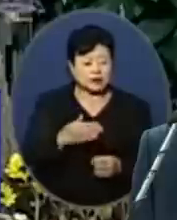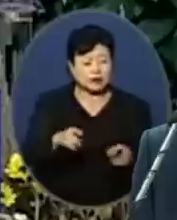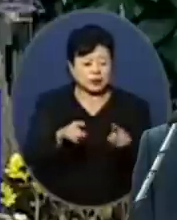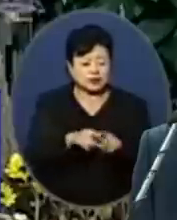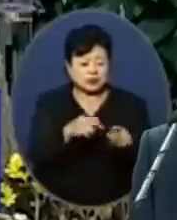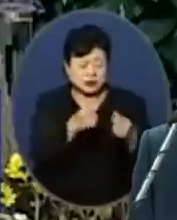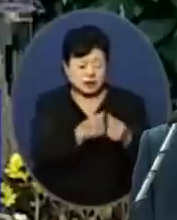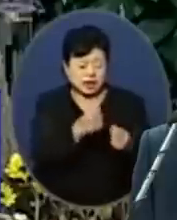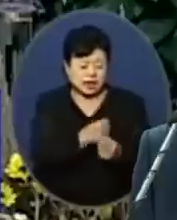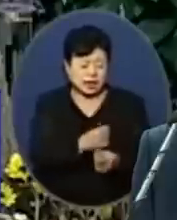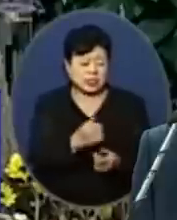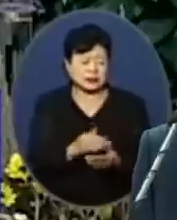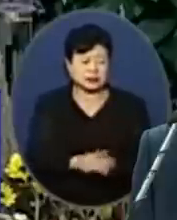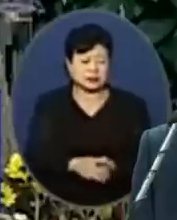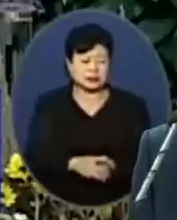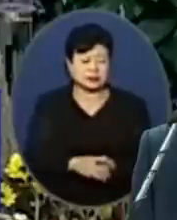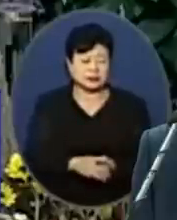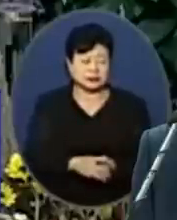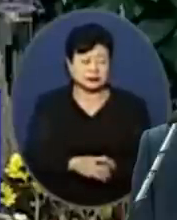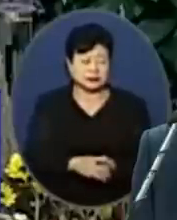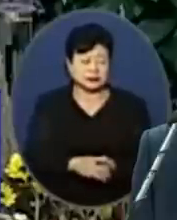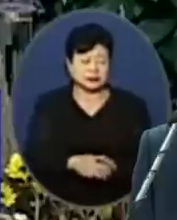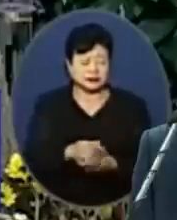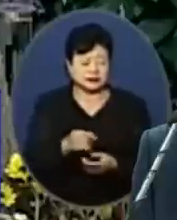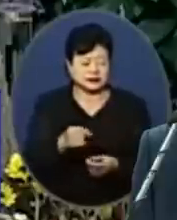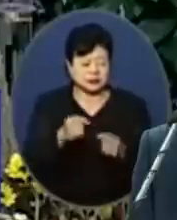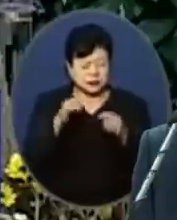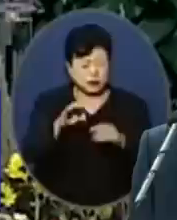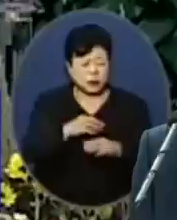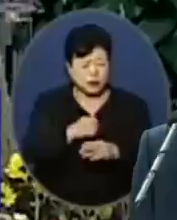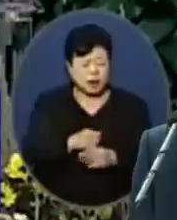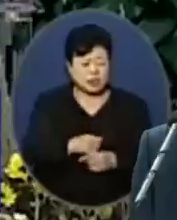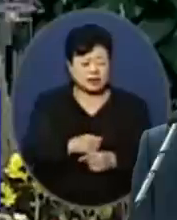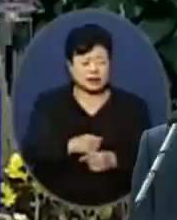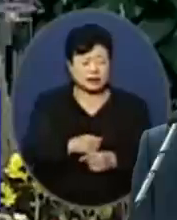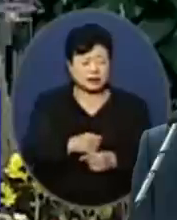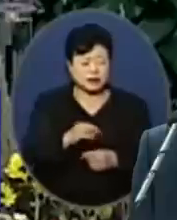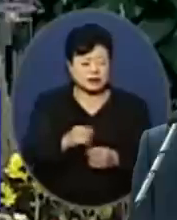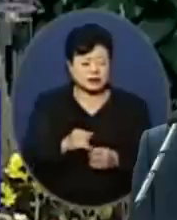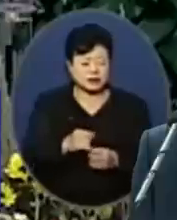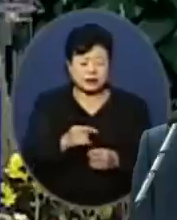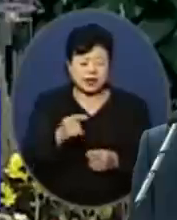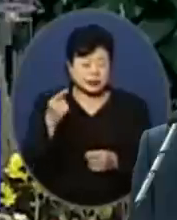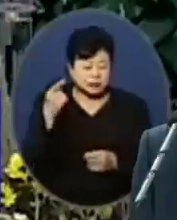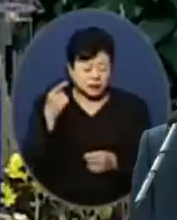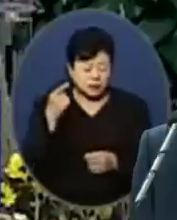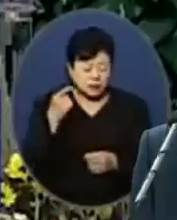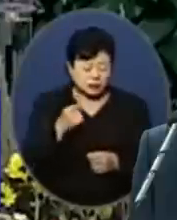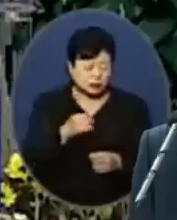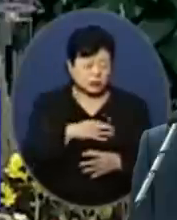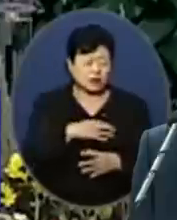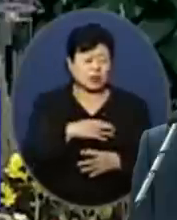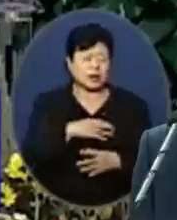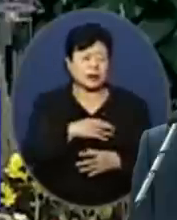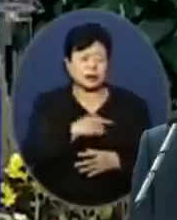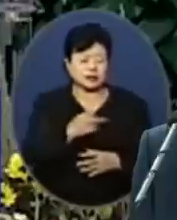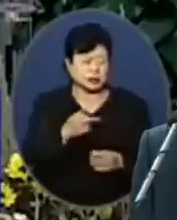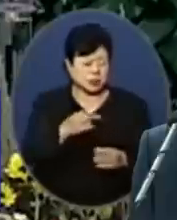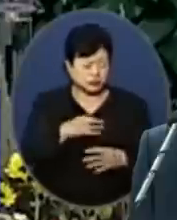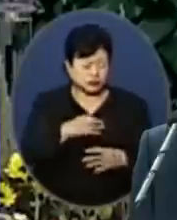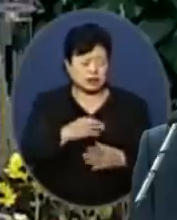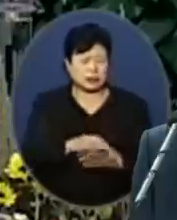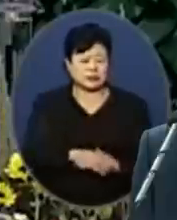나와 더불어 싸우게 하라 한지라. 사울과 온 이스라엘이 블레셋 사람의 이 말을 듣고 놀라 크게